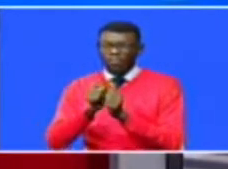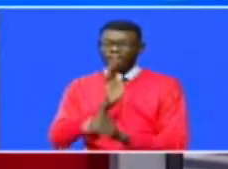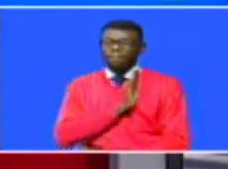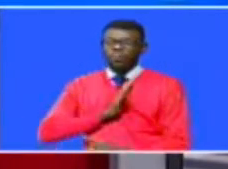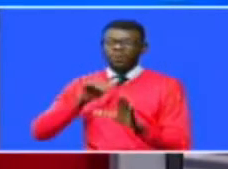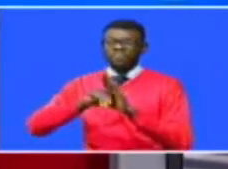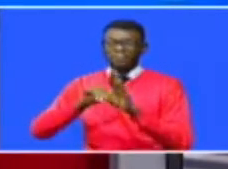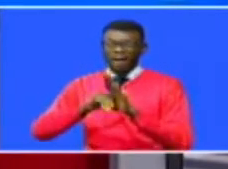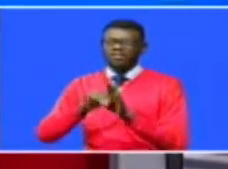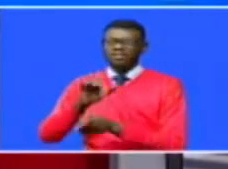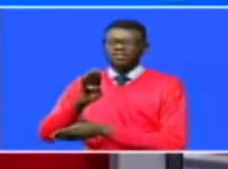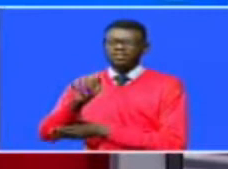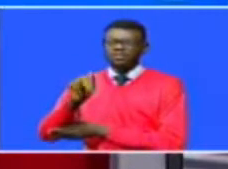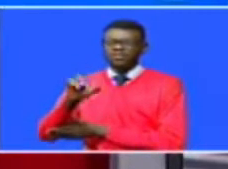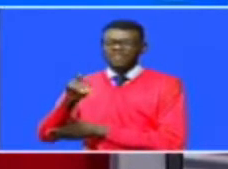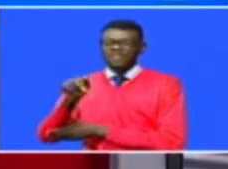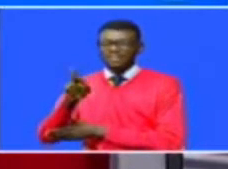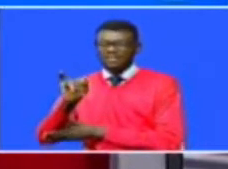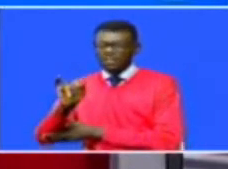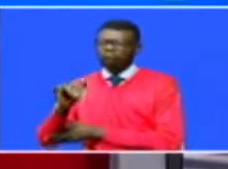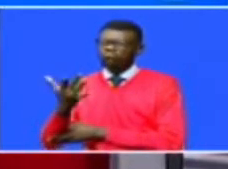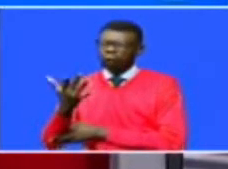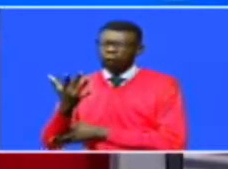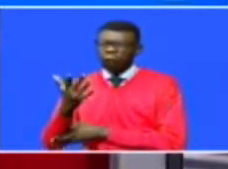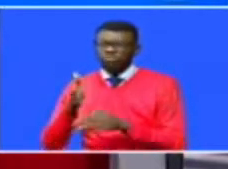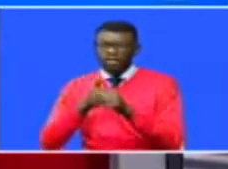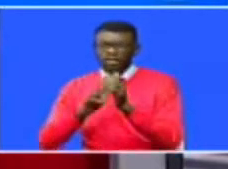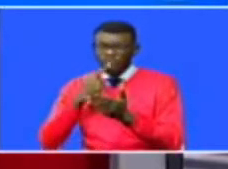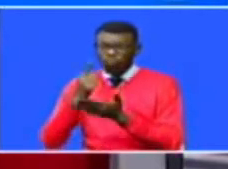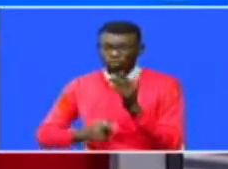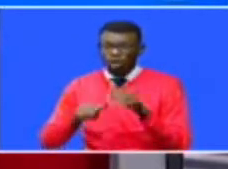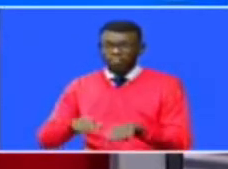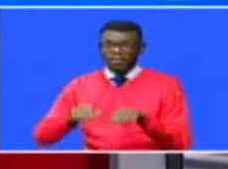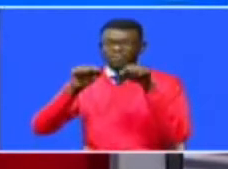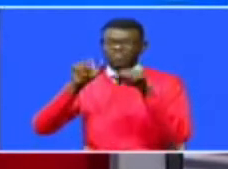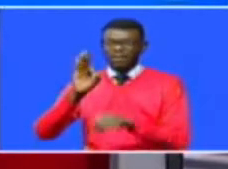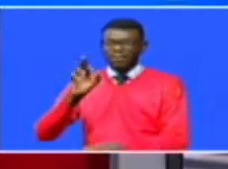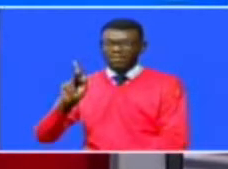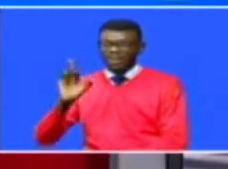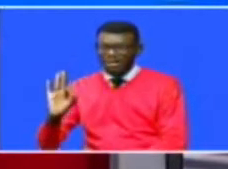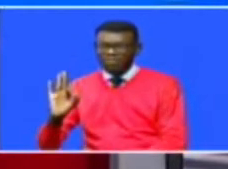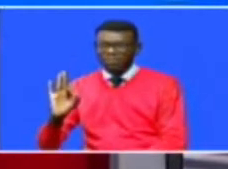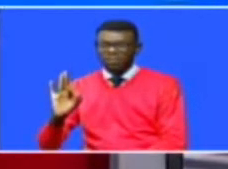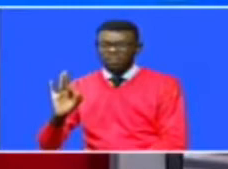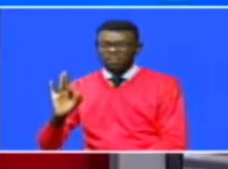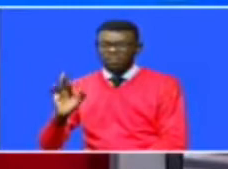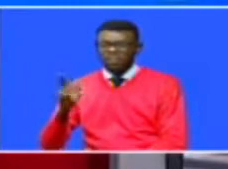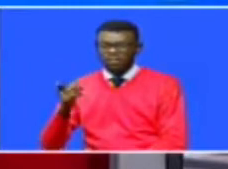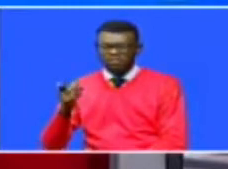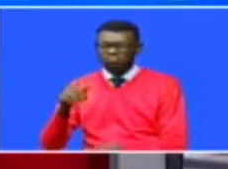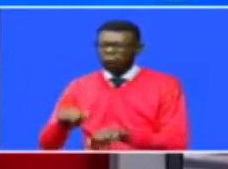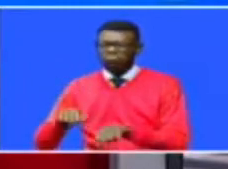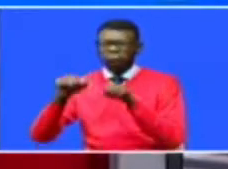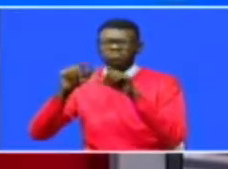Twaha Mbarak, viongozi hawa wamesisitiza kwamba mwenyekiti wa FKF hayuko ama yupo mamlakani kinyume na